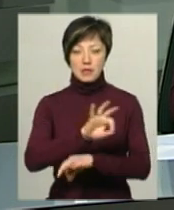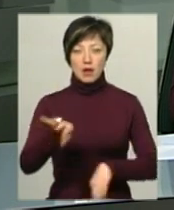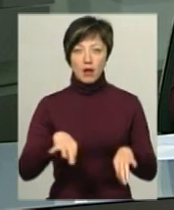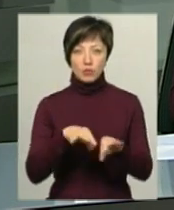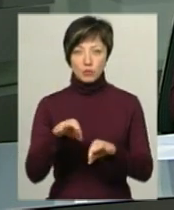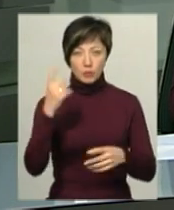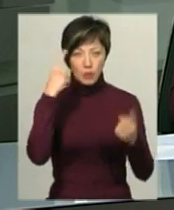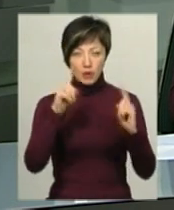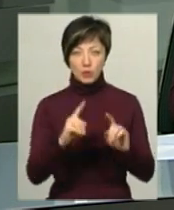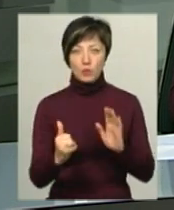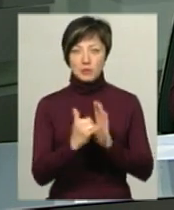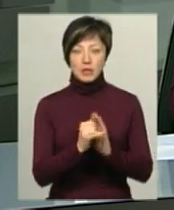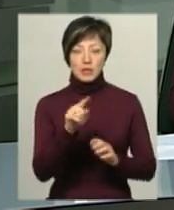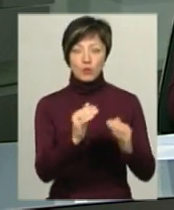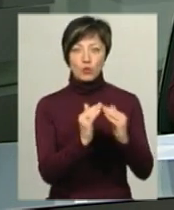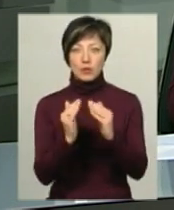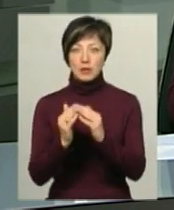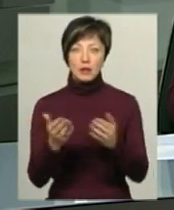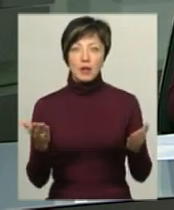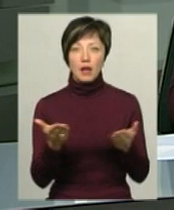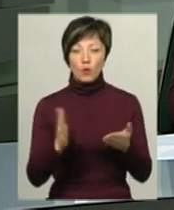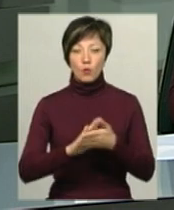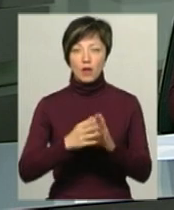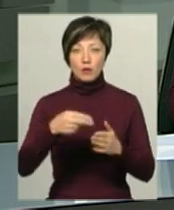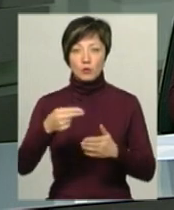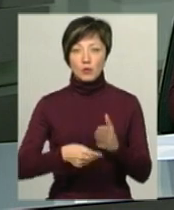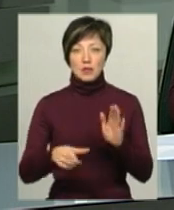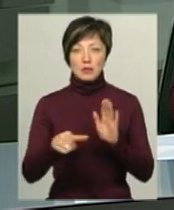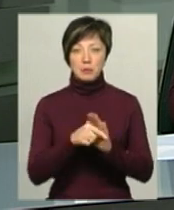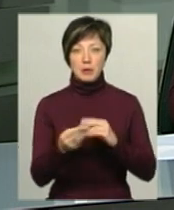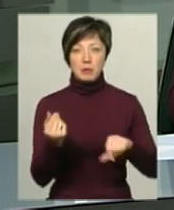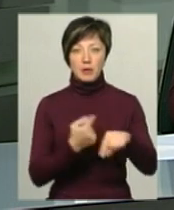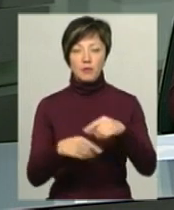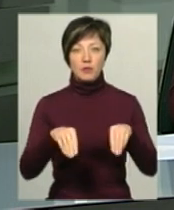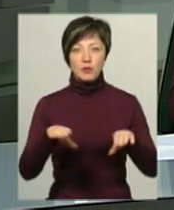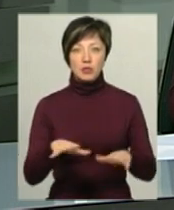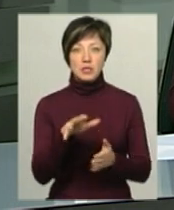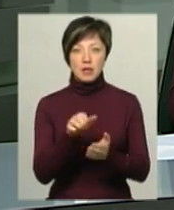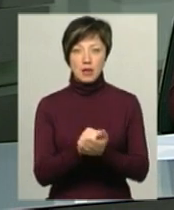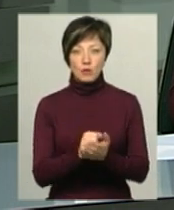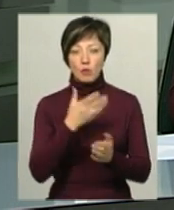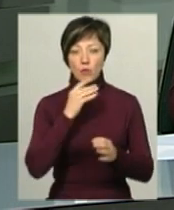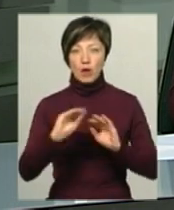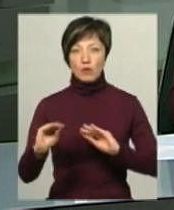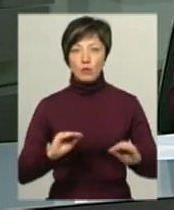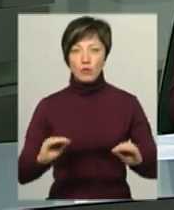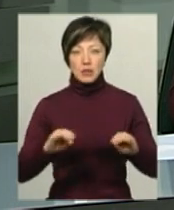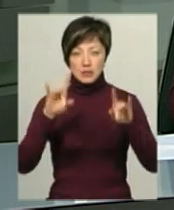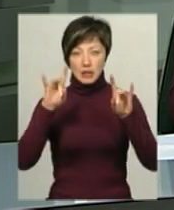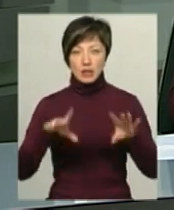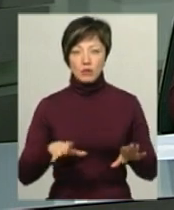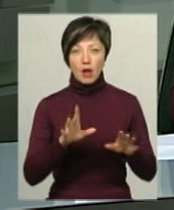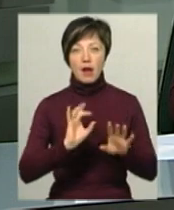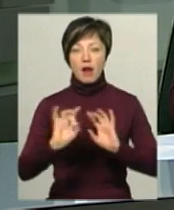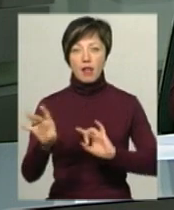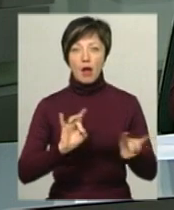Стерницький. Їх розмістять на тих будинках, які уклали угоду з підприємцями, що вирішили зайнятися упорядкуванням стихійної реклами в